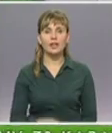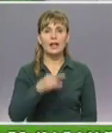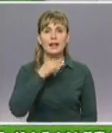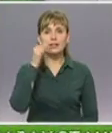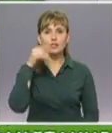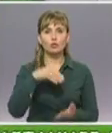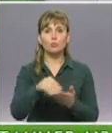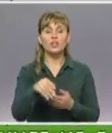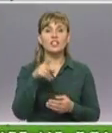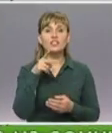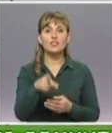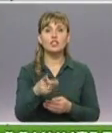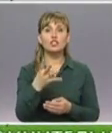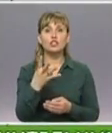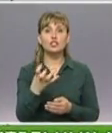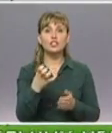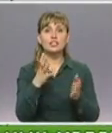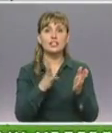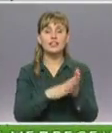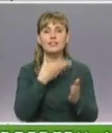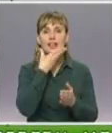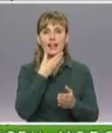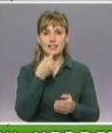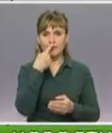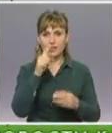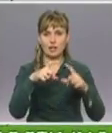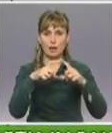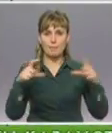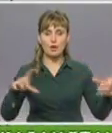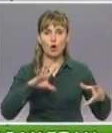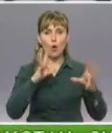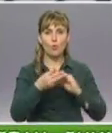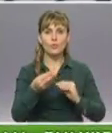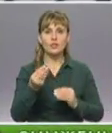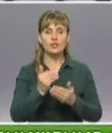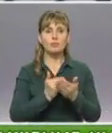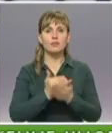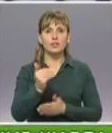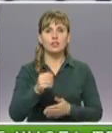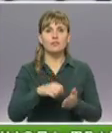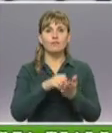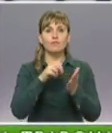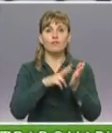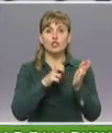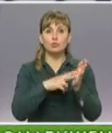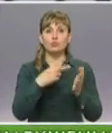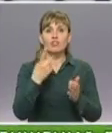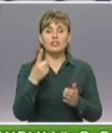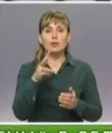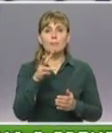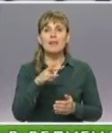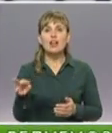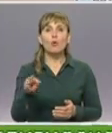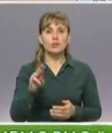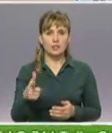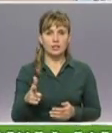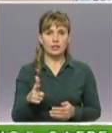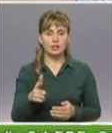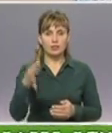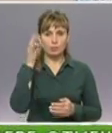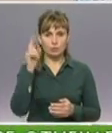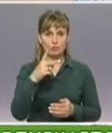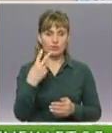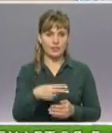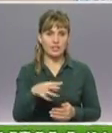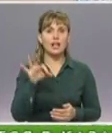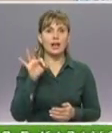Казахстанцы купили 2409 красивых номеров на общую сумму, превышающую 821 миллион тенге. Напомним, с